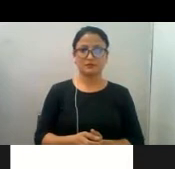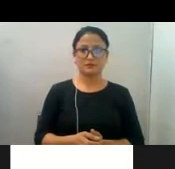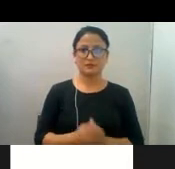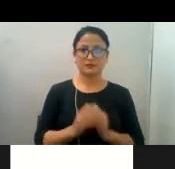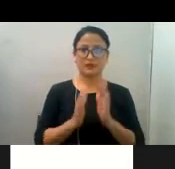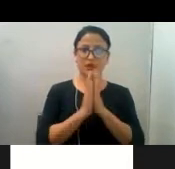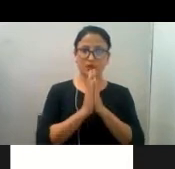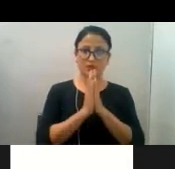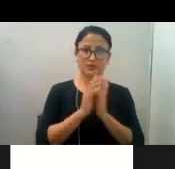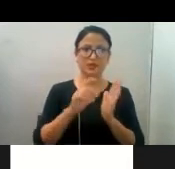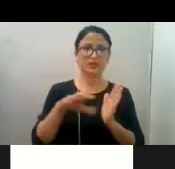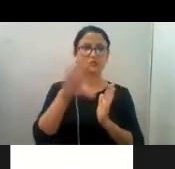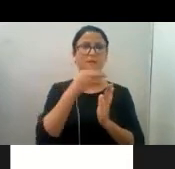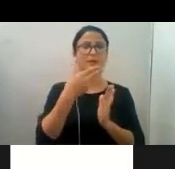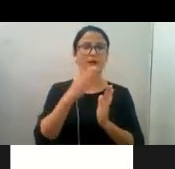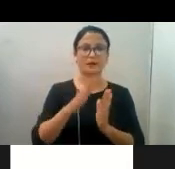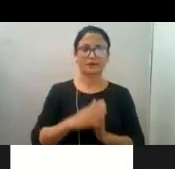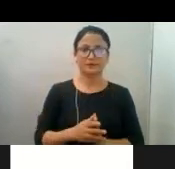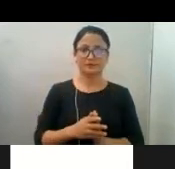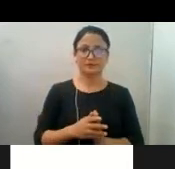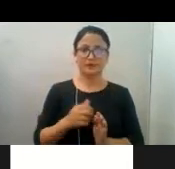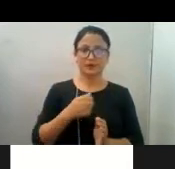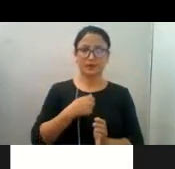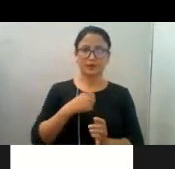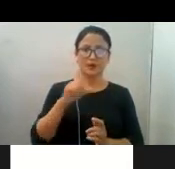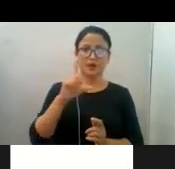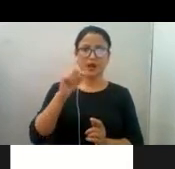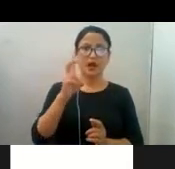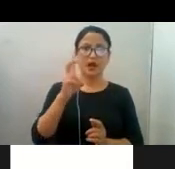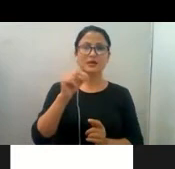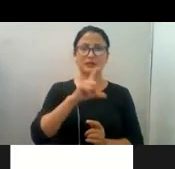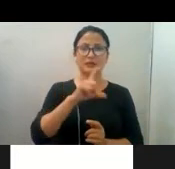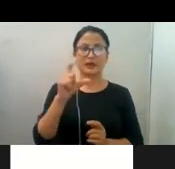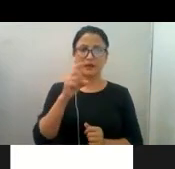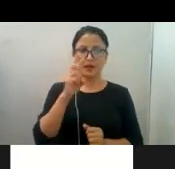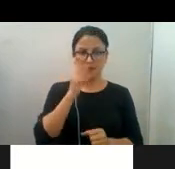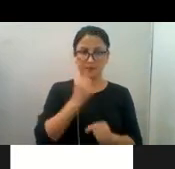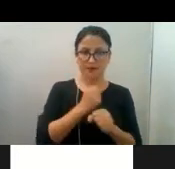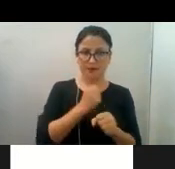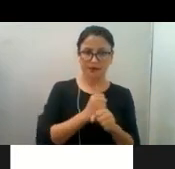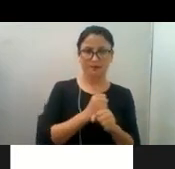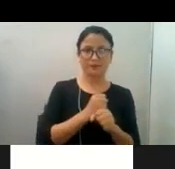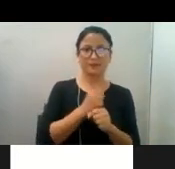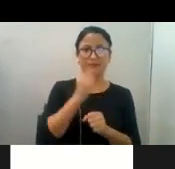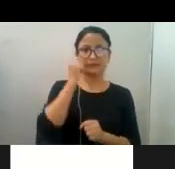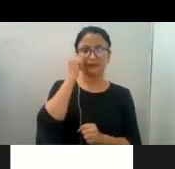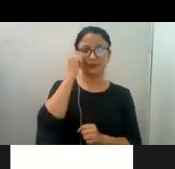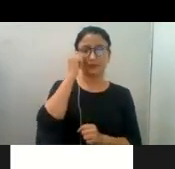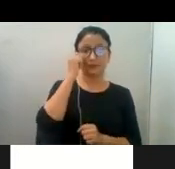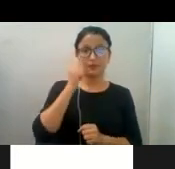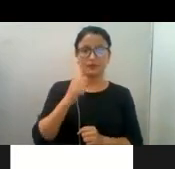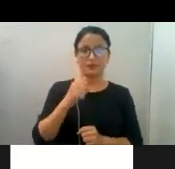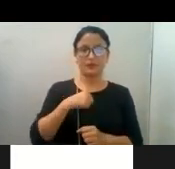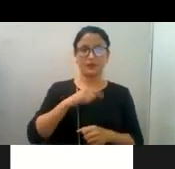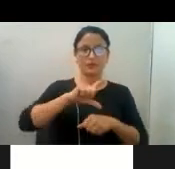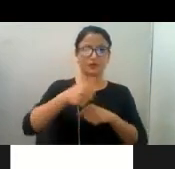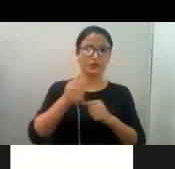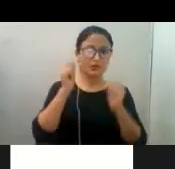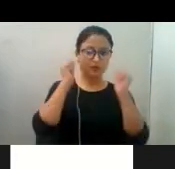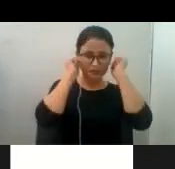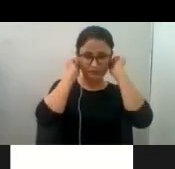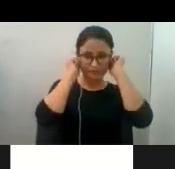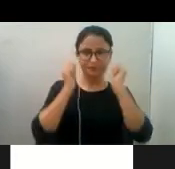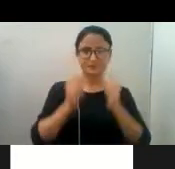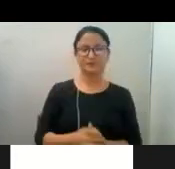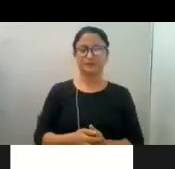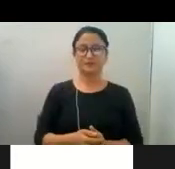हजुर नमस्ते सबैलाई हजुर नमस्ते आशा नेपालमा काम गर्दैछु अनि म चाहिँ अलि ढिलो भयो माफी चाहन्छु